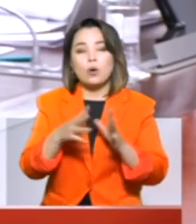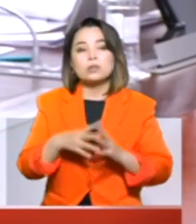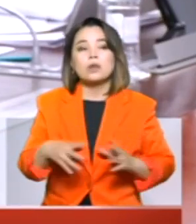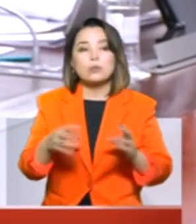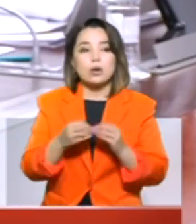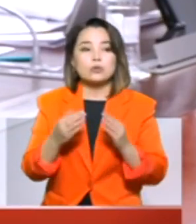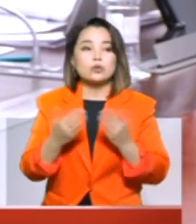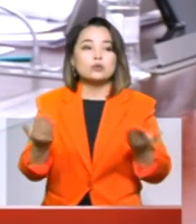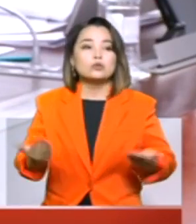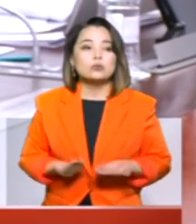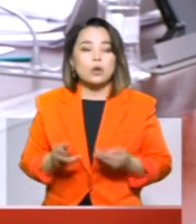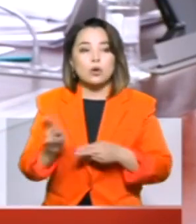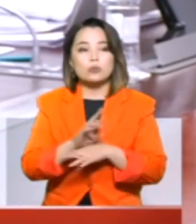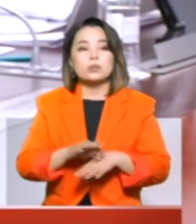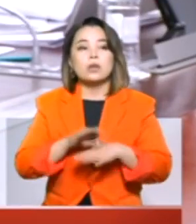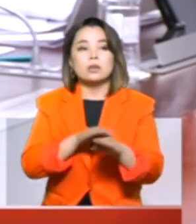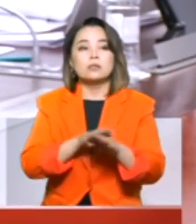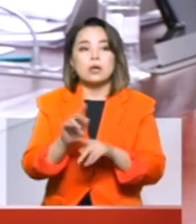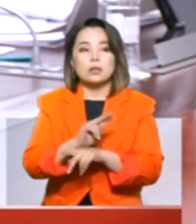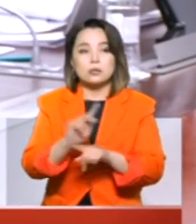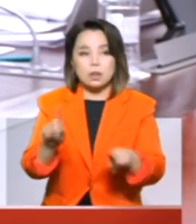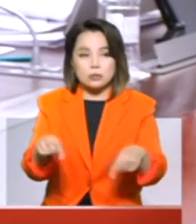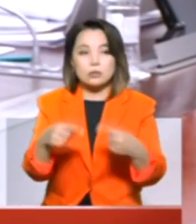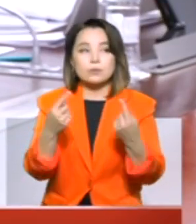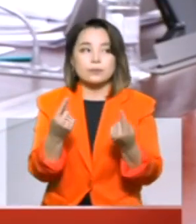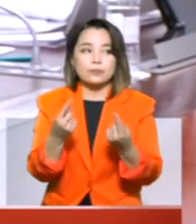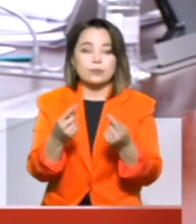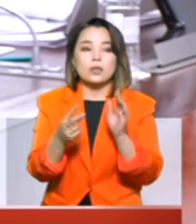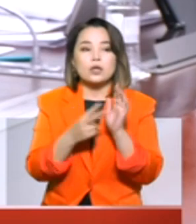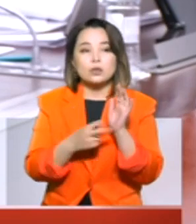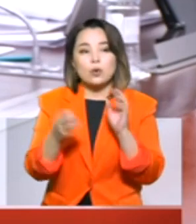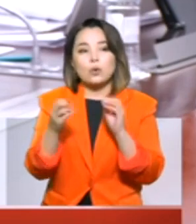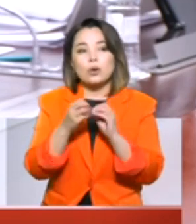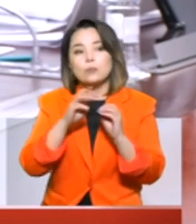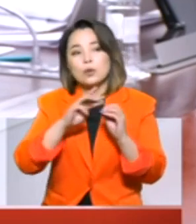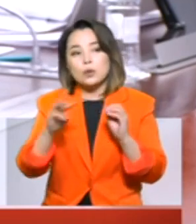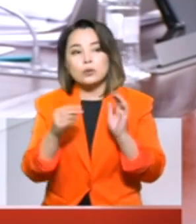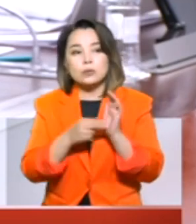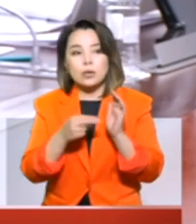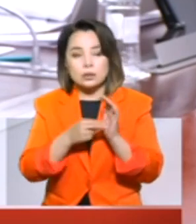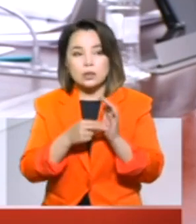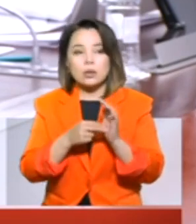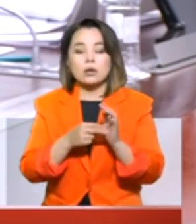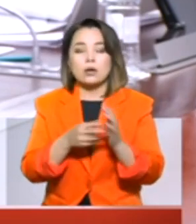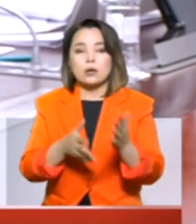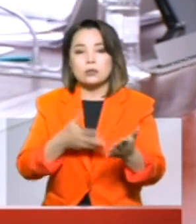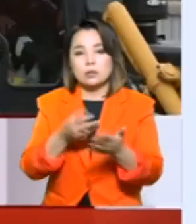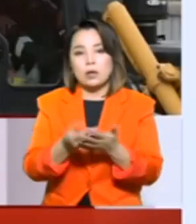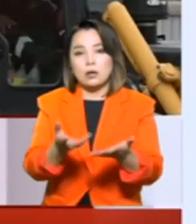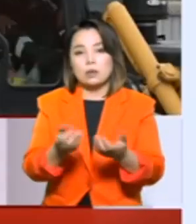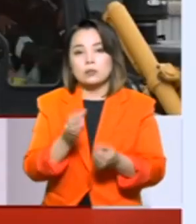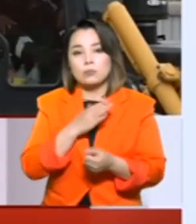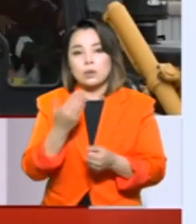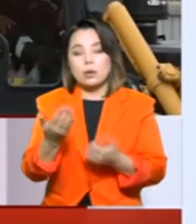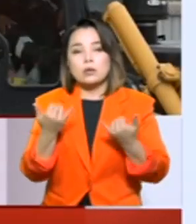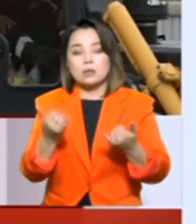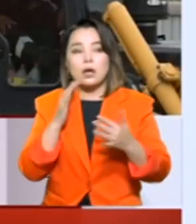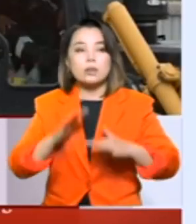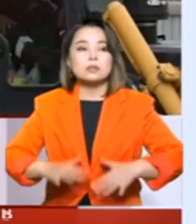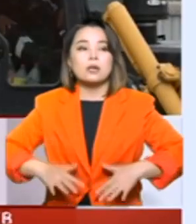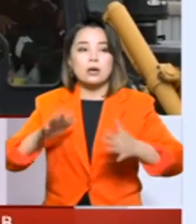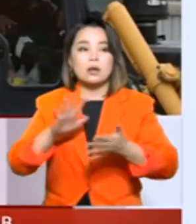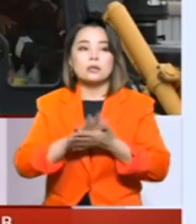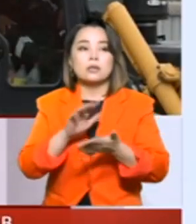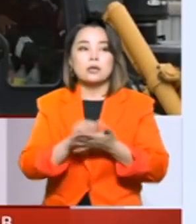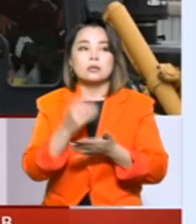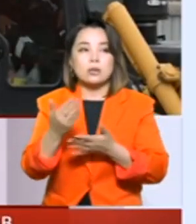тұрғын үйді жөндеуге, қалпына келтіруге 710 миллион теңге сомасында өтемақы алды. Қазір тасқыннан